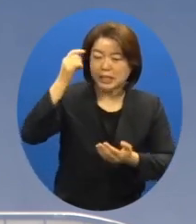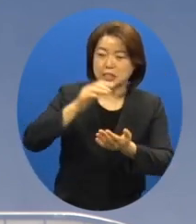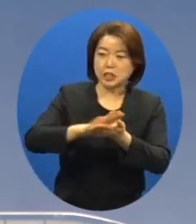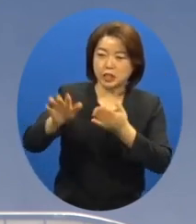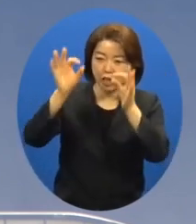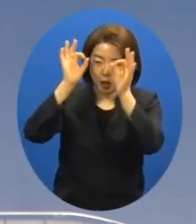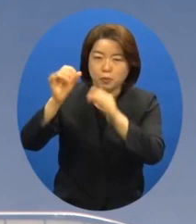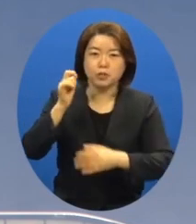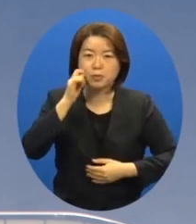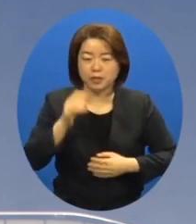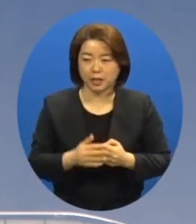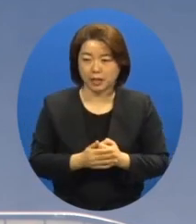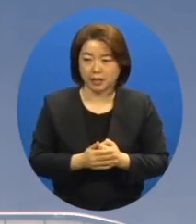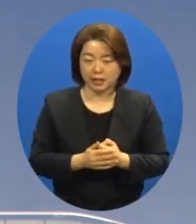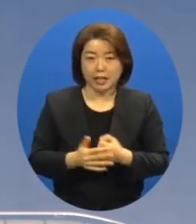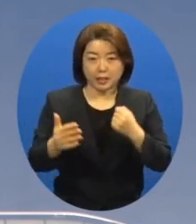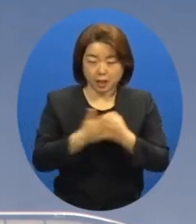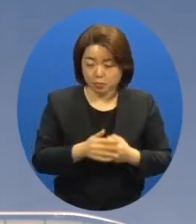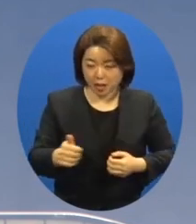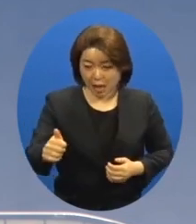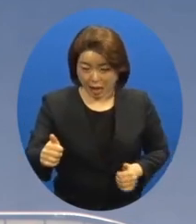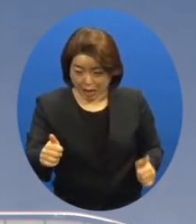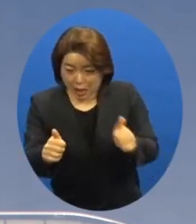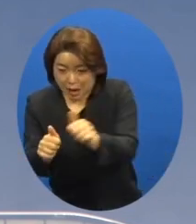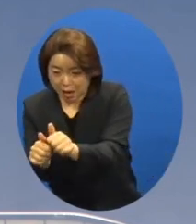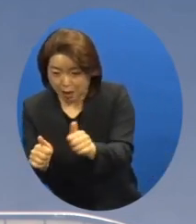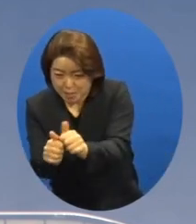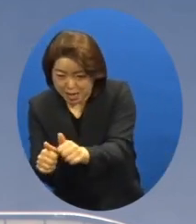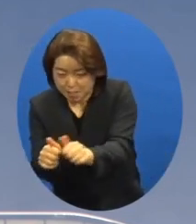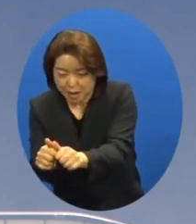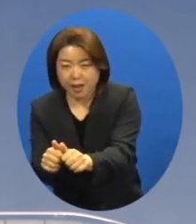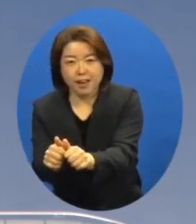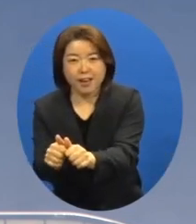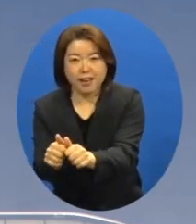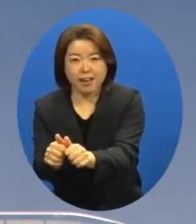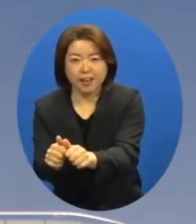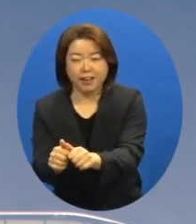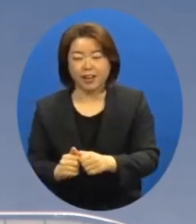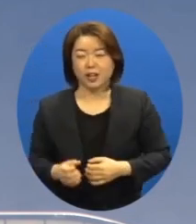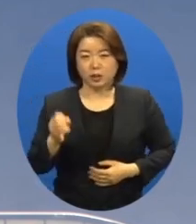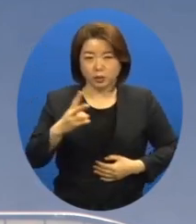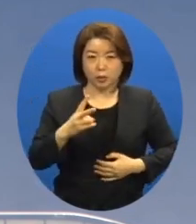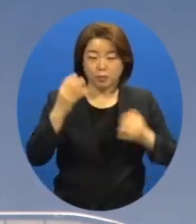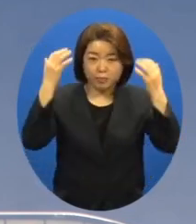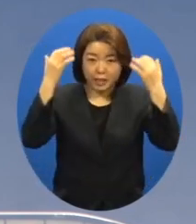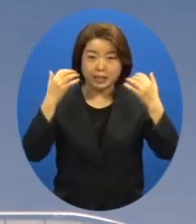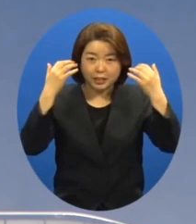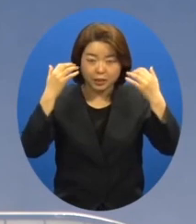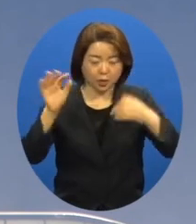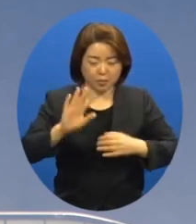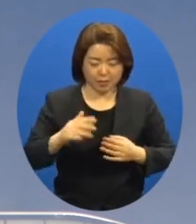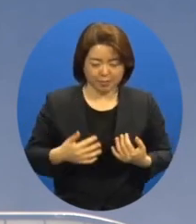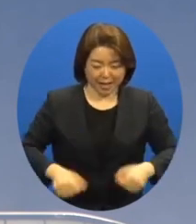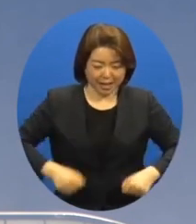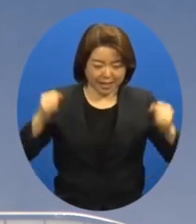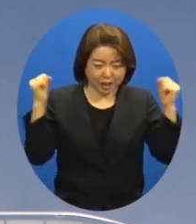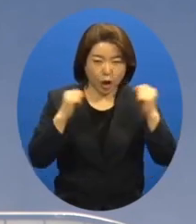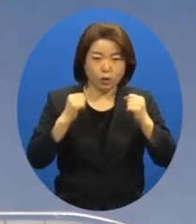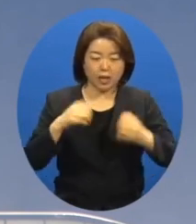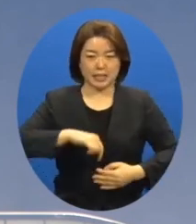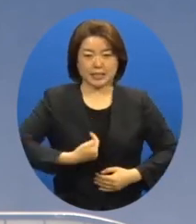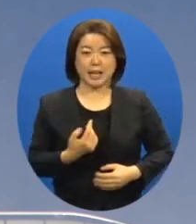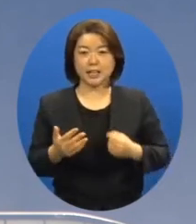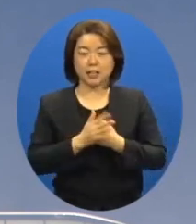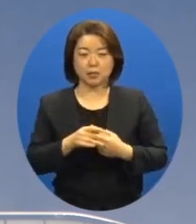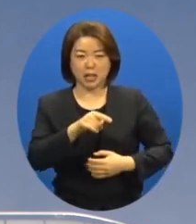겁니다. 그래서 가서 계속 몸을 부딪히는 거예요. 겨울에 자기 때문에 따뜻해지는 것을 못 본다는